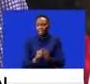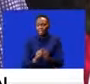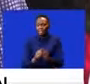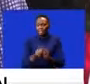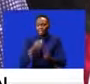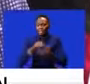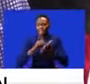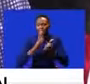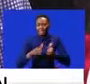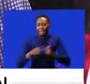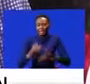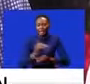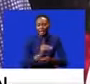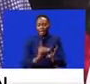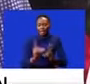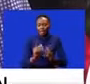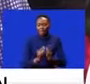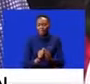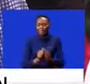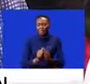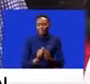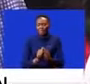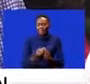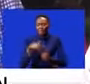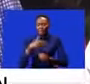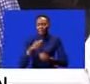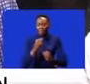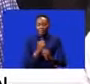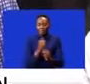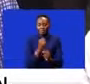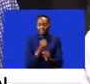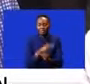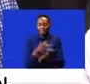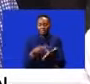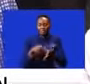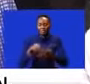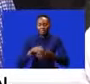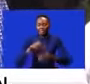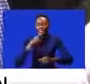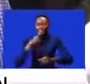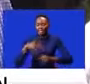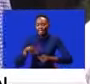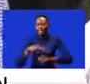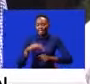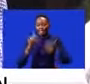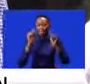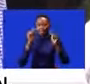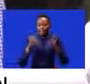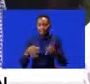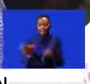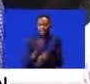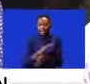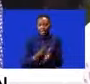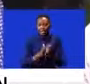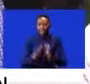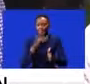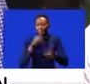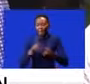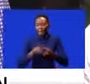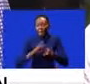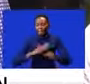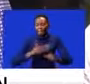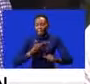secretary ya Nyanza ka, drama in teach masetio ya Nyanza ka for several years. Kawuono to wabiro kago wadwa mabe bro fulo